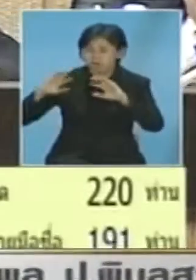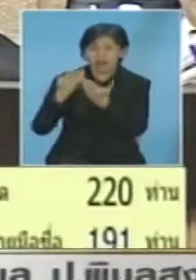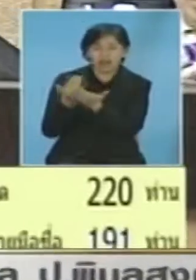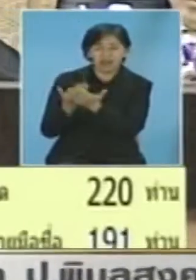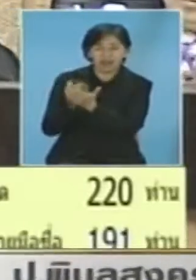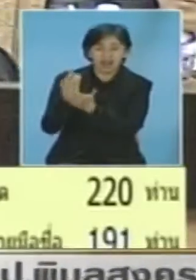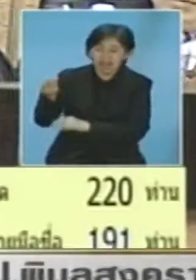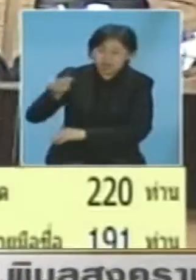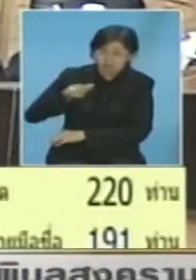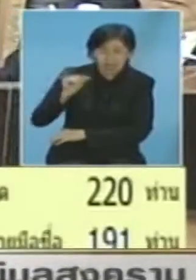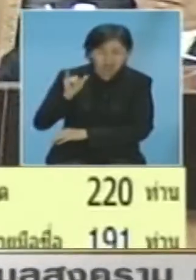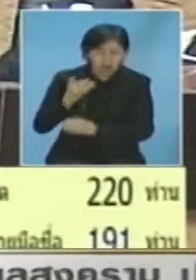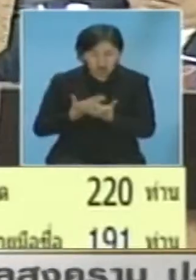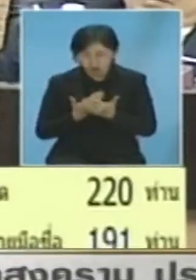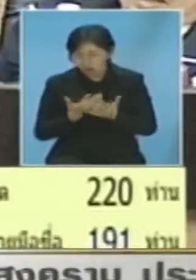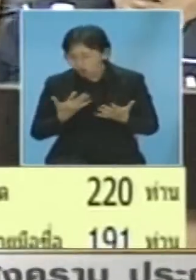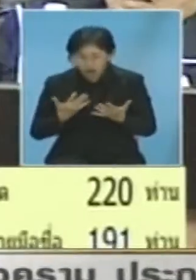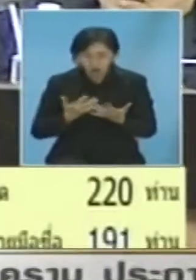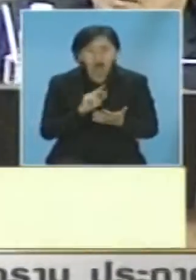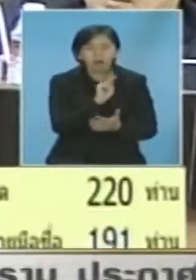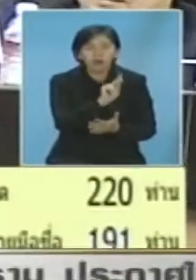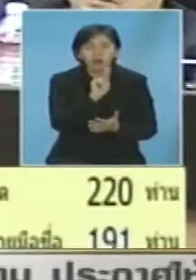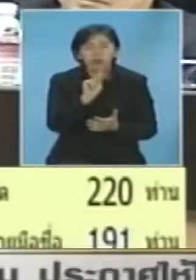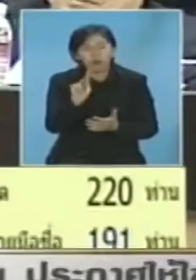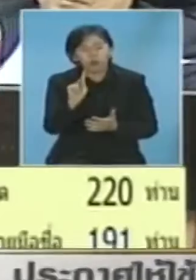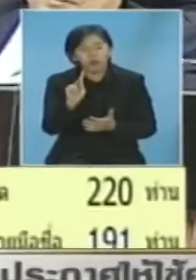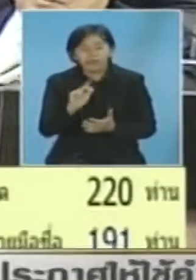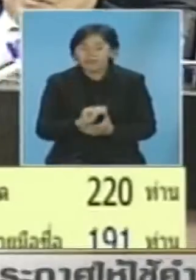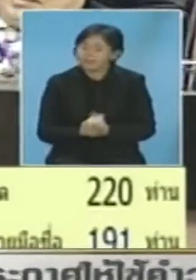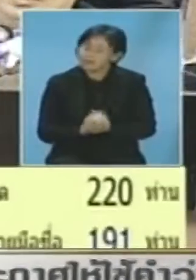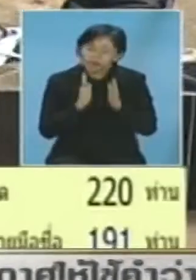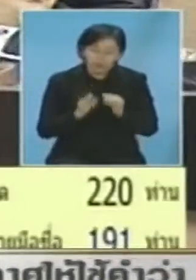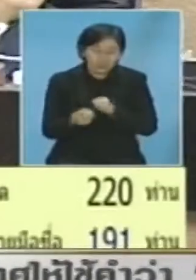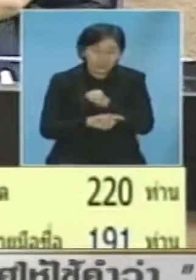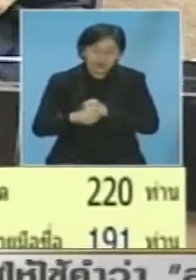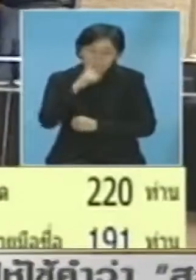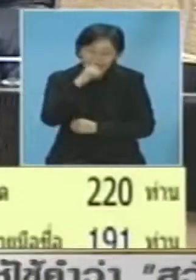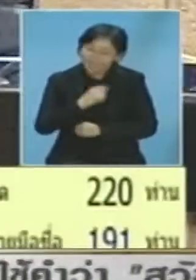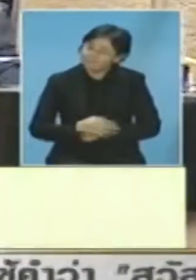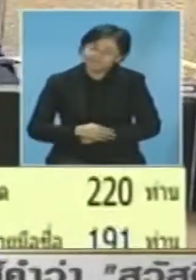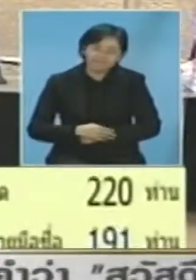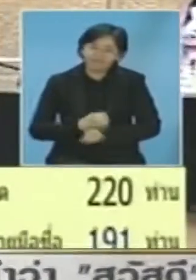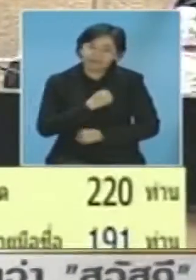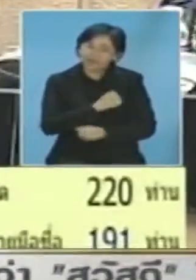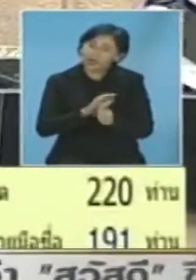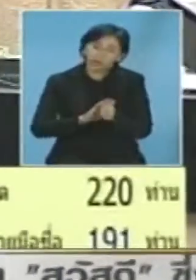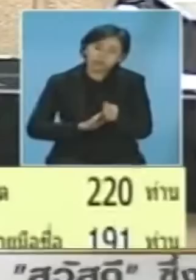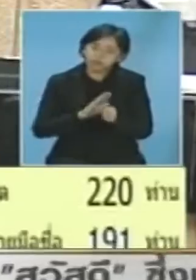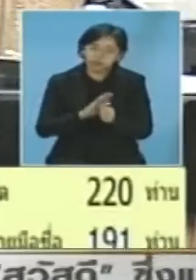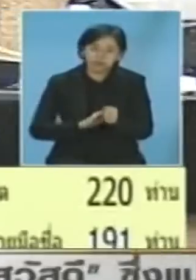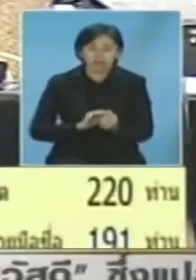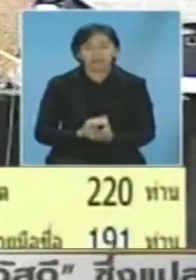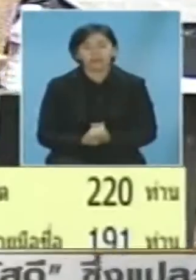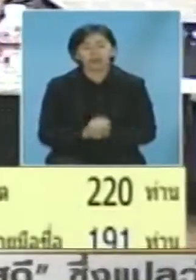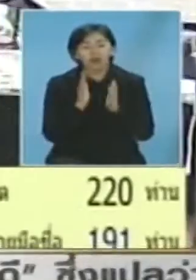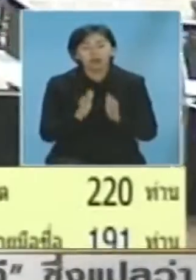จำนำข้าวนี่คือความเศร้าสลดใจของชาวนาไทยนะครับมีชาวนาหล